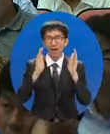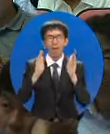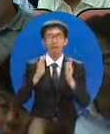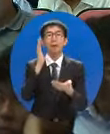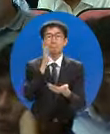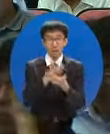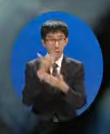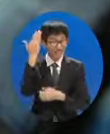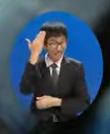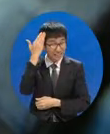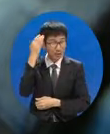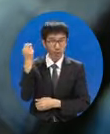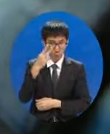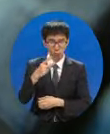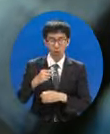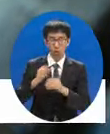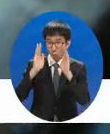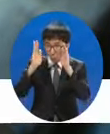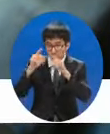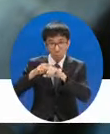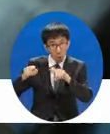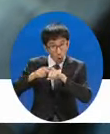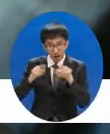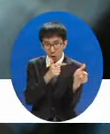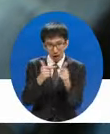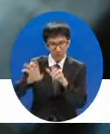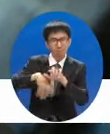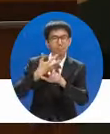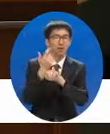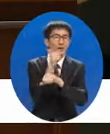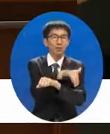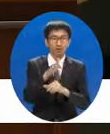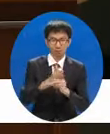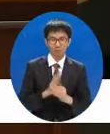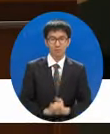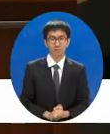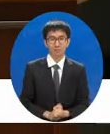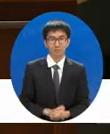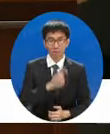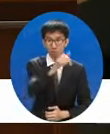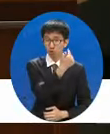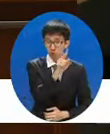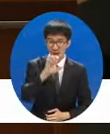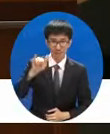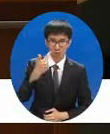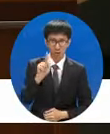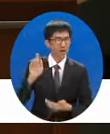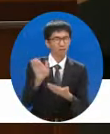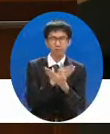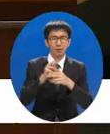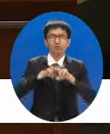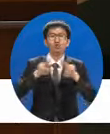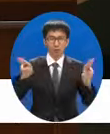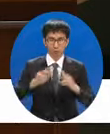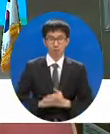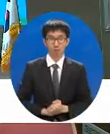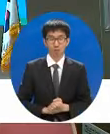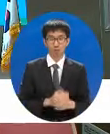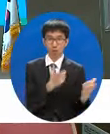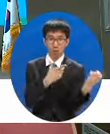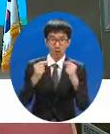지식 위주의 수업과 평가 방식도 혁신하겠다는 겁니다. 문이과 칸막이를 없애 모든